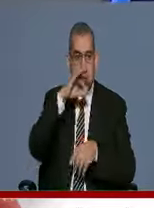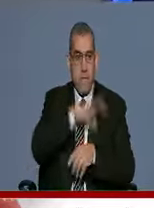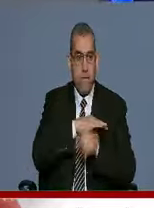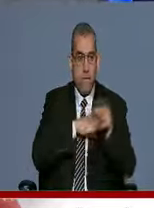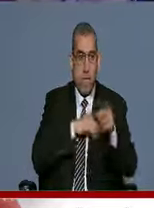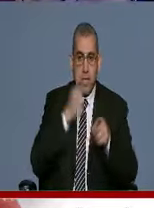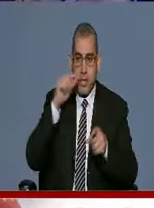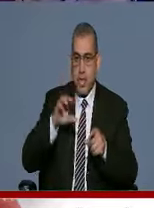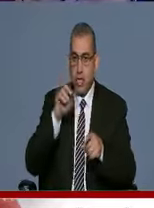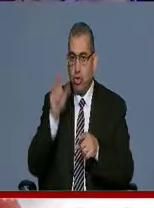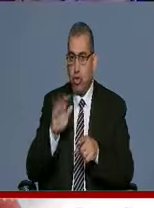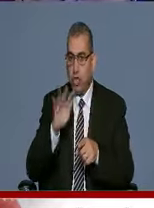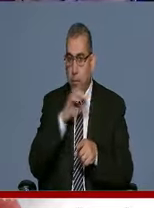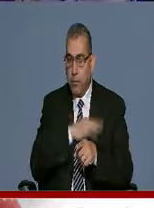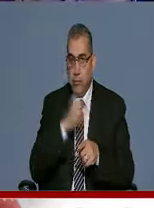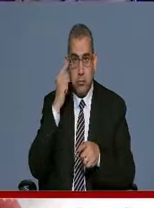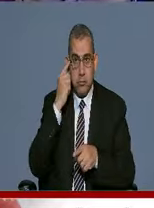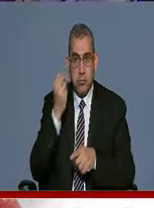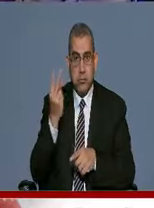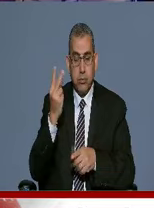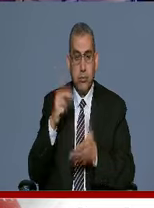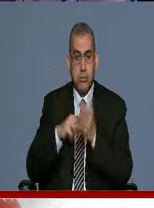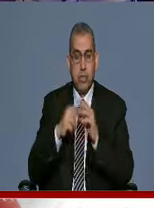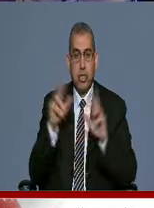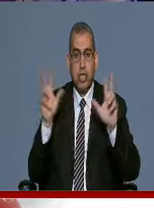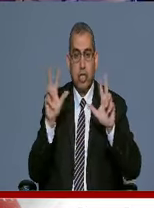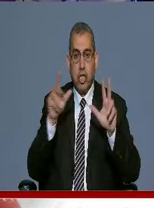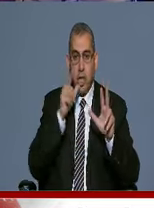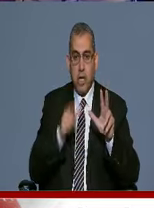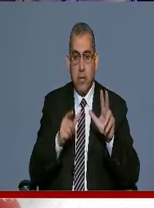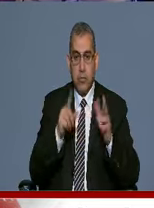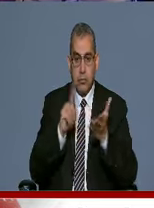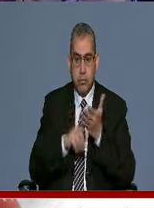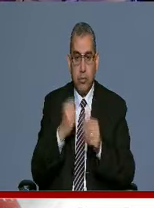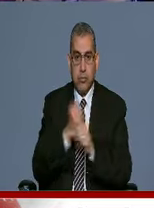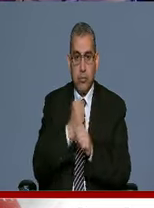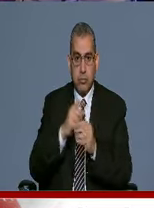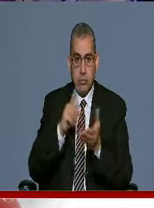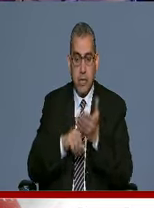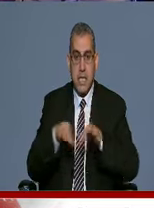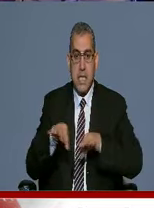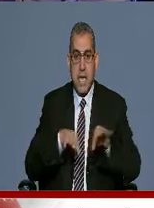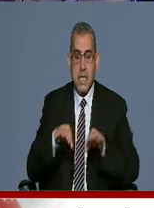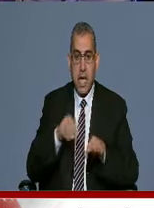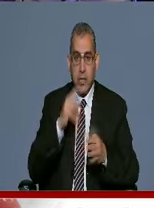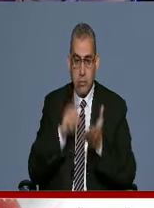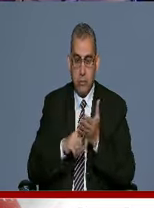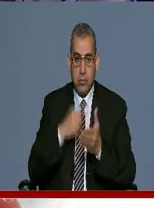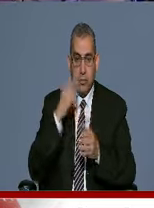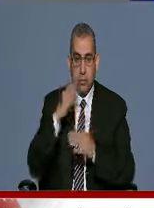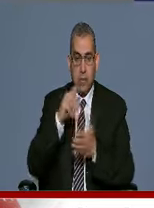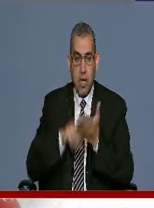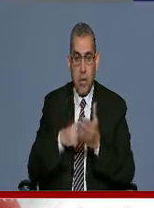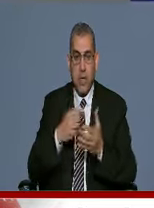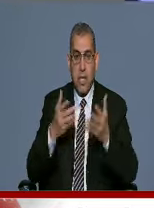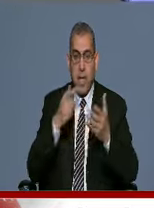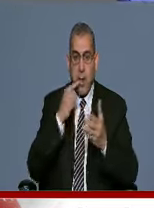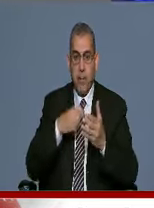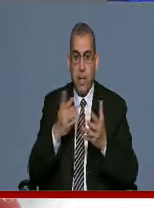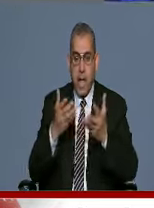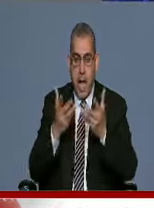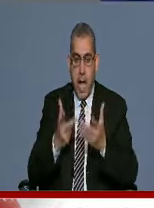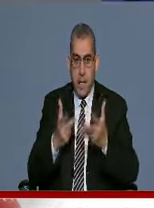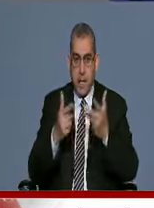وبناء عليه احنا عملنا مقترح لسياسات تنفيذية وسياسات الاستخدام بتاعة الحوسبة السحابية اللي هي